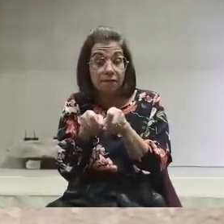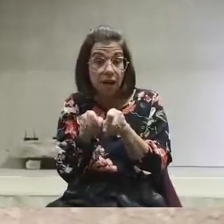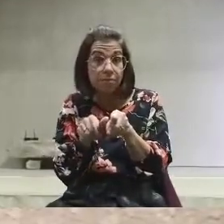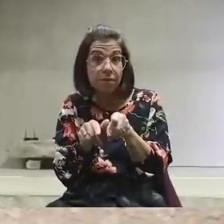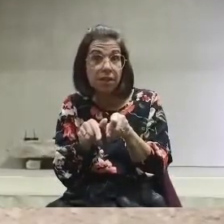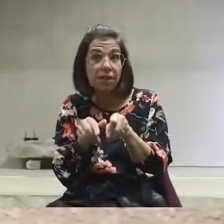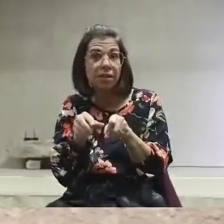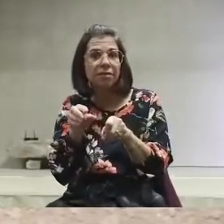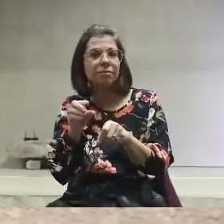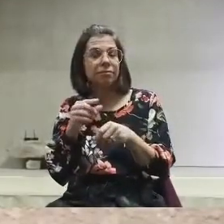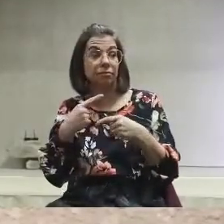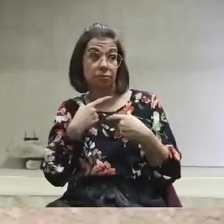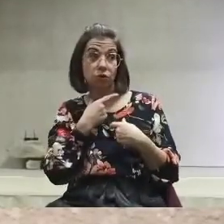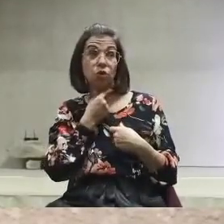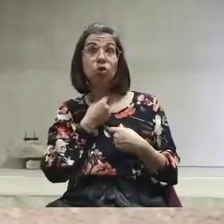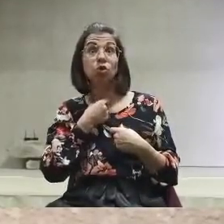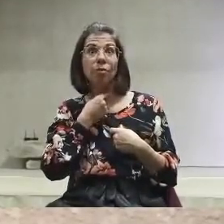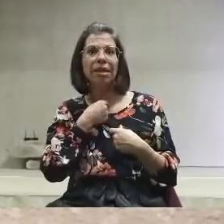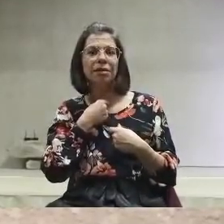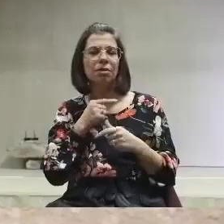eux.